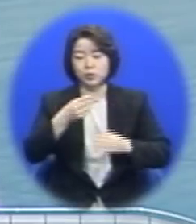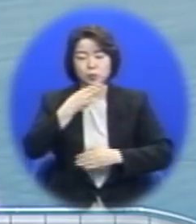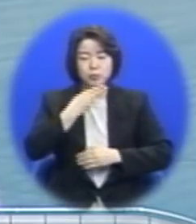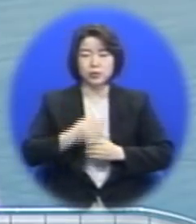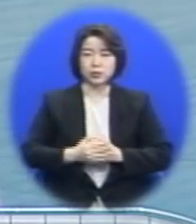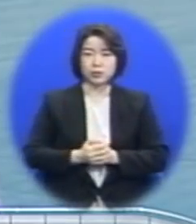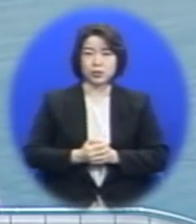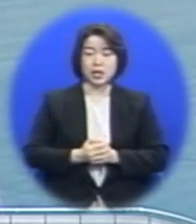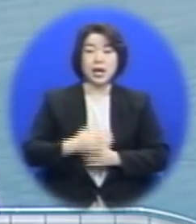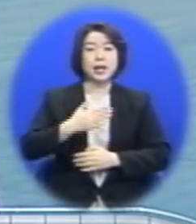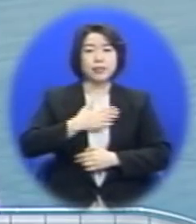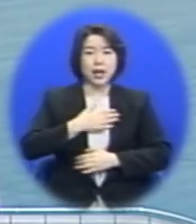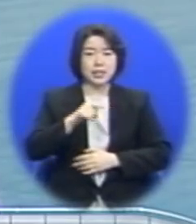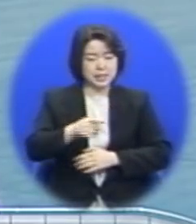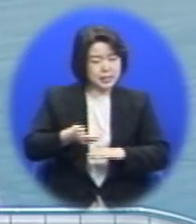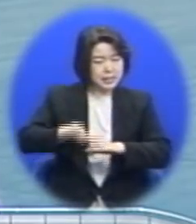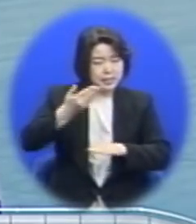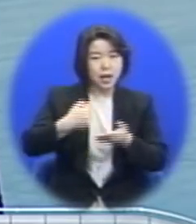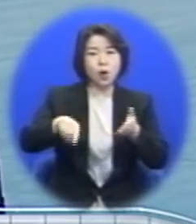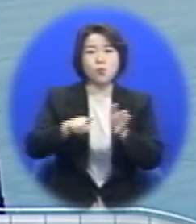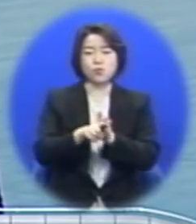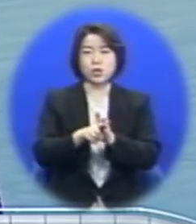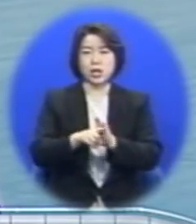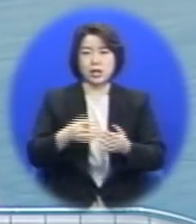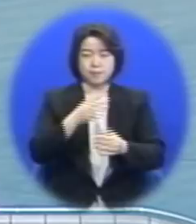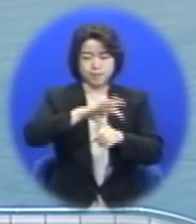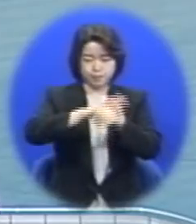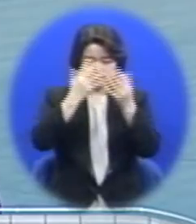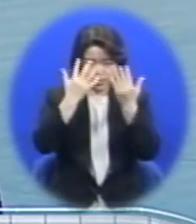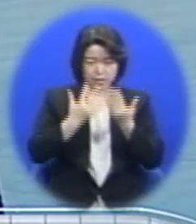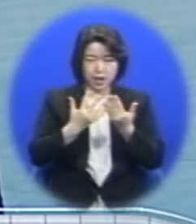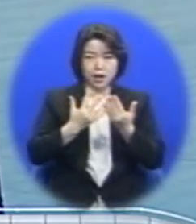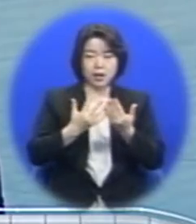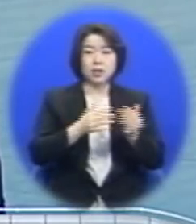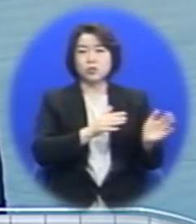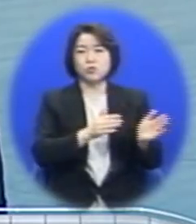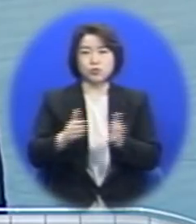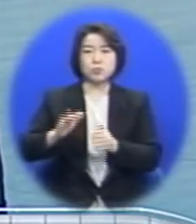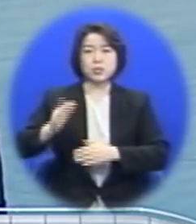없다. 나는 이 이상을 위해 감옥에 갇힐 준비가 되어 있고